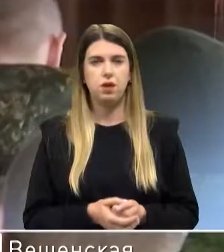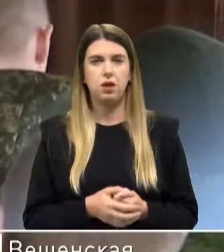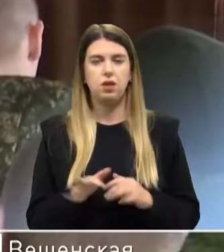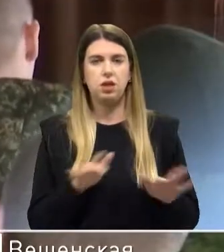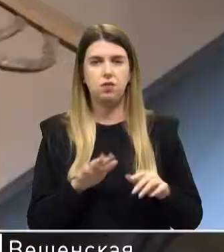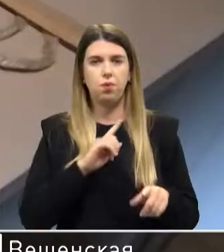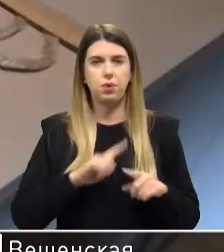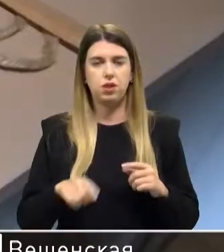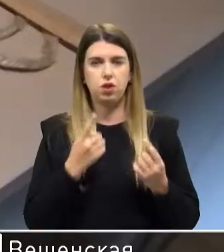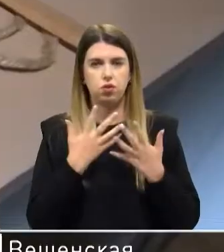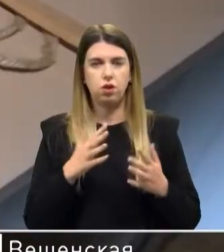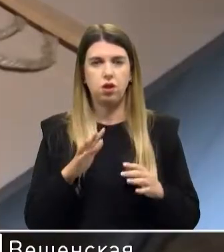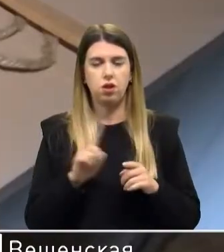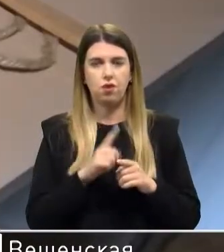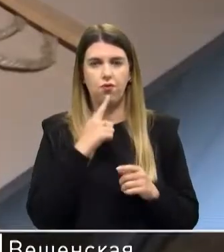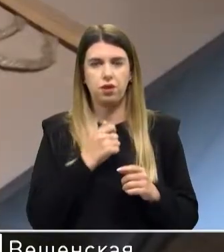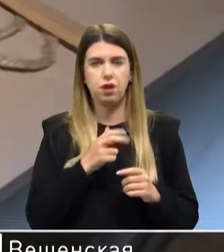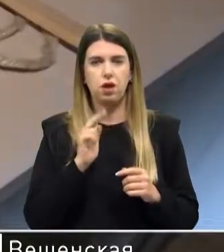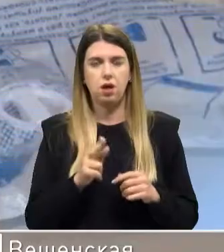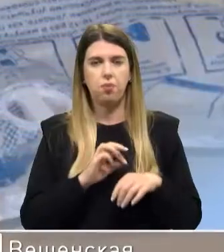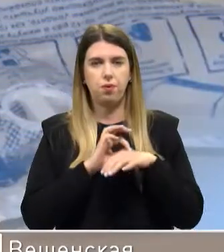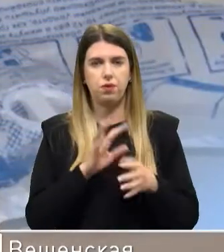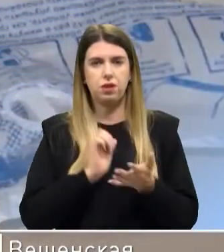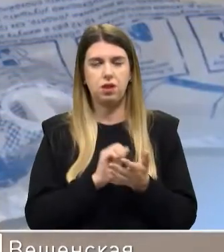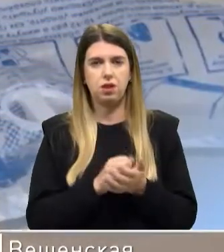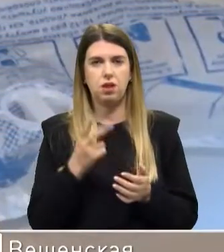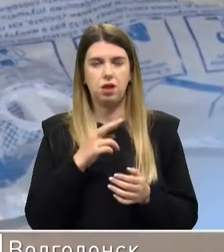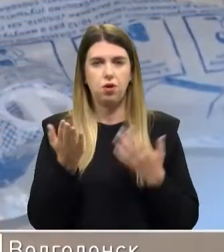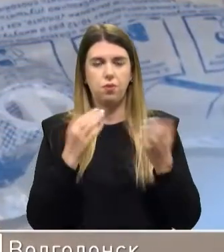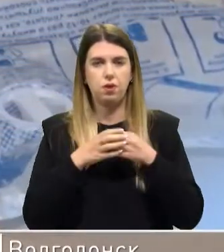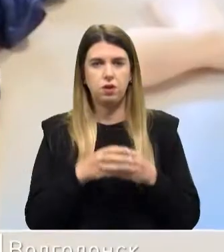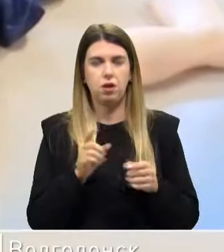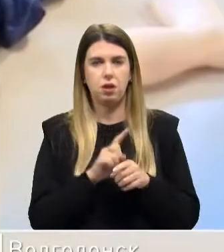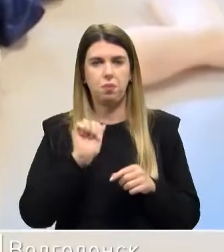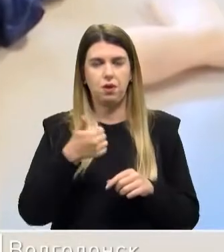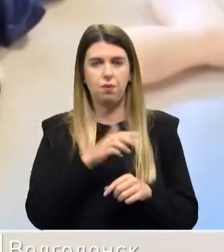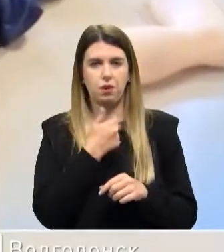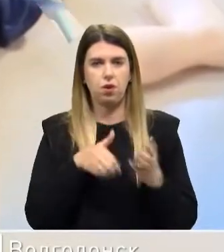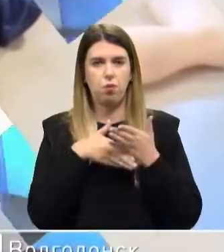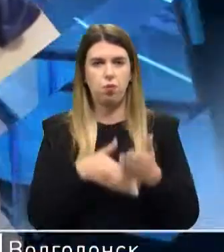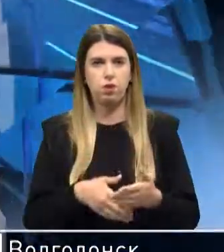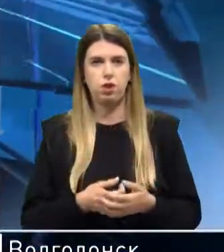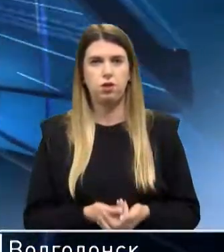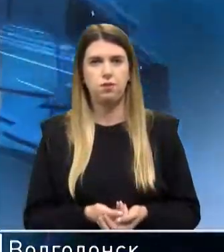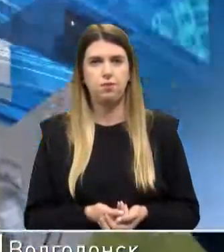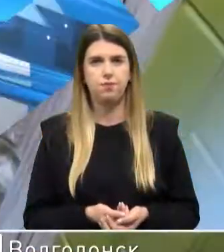Действовать быстро и четко в боевых условиях. Как проходят занятия для мобилизованных по оказанию медпомощи?